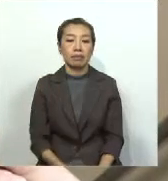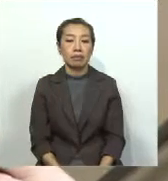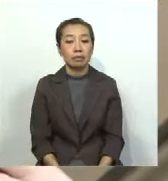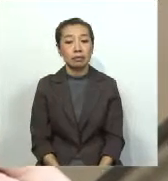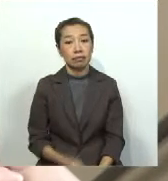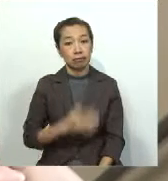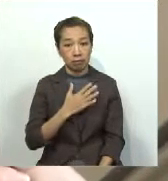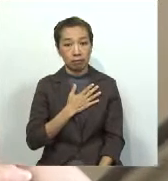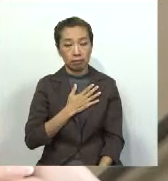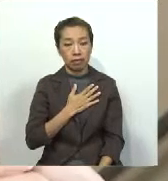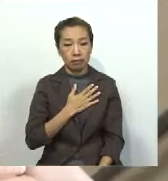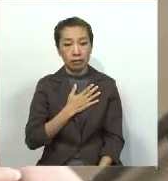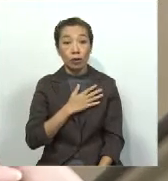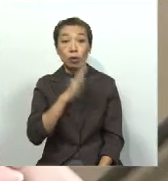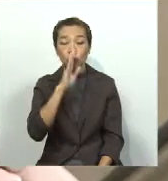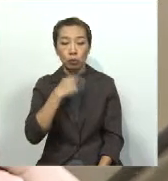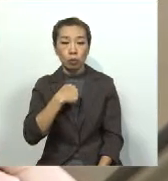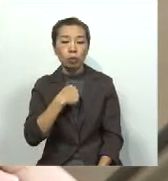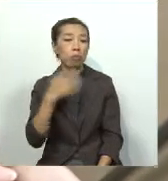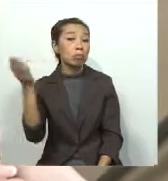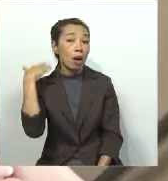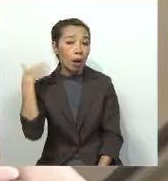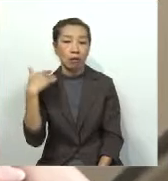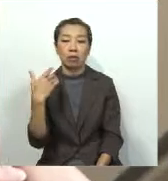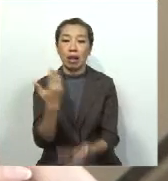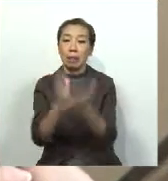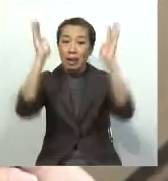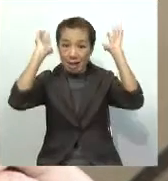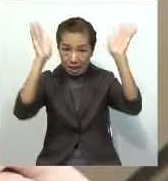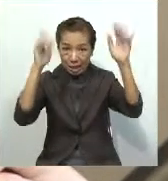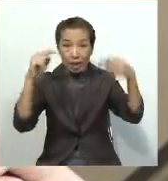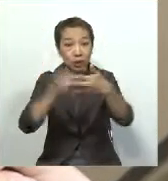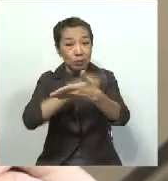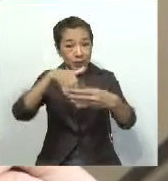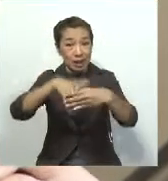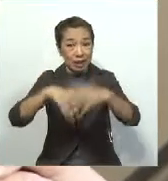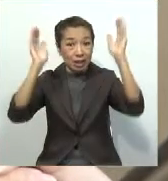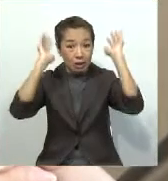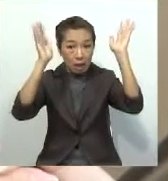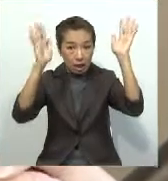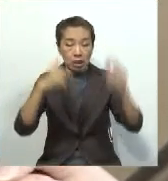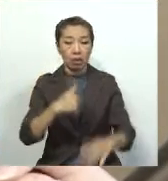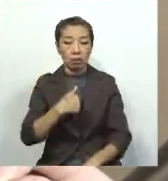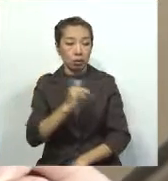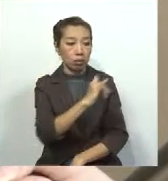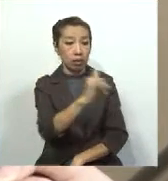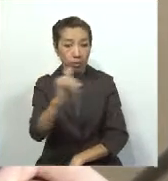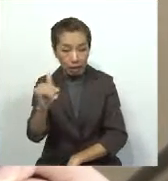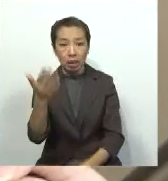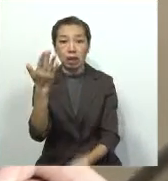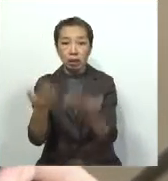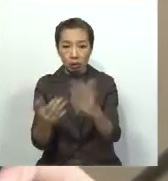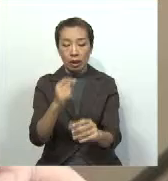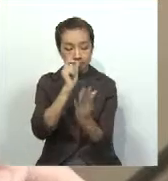ผมเวลาผมไปปราศัยที่ไหนหรือว่าเขียนภารกิจนะ